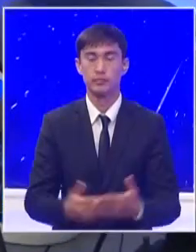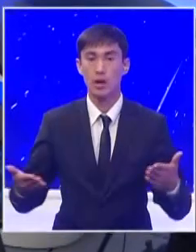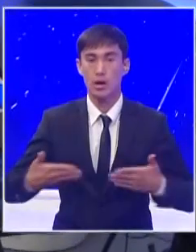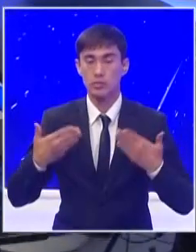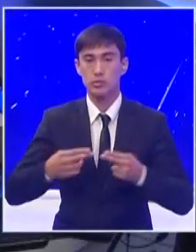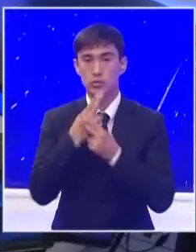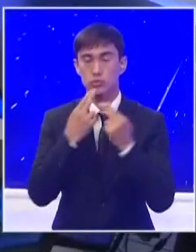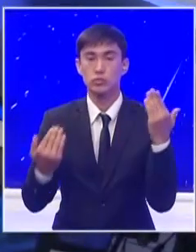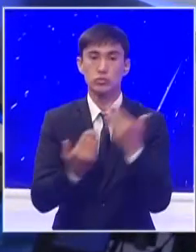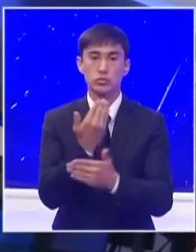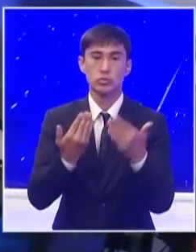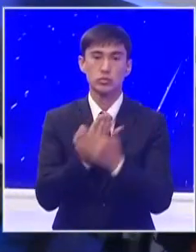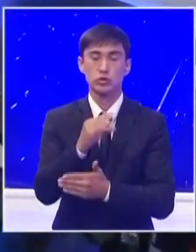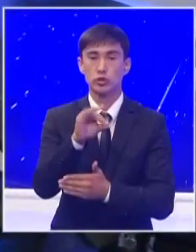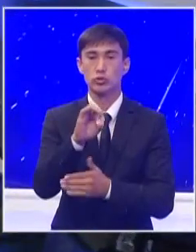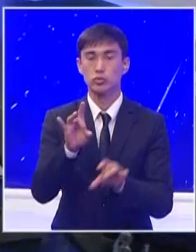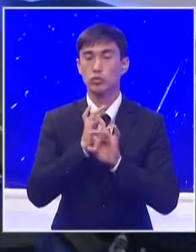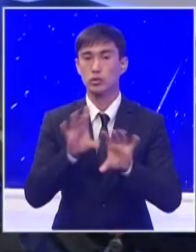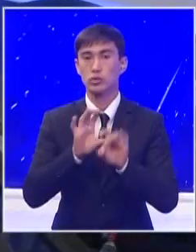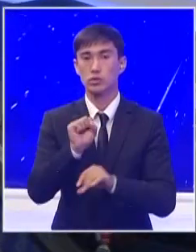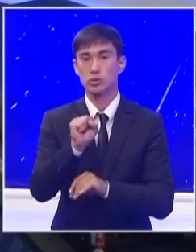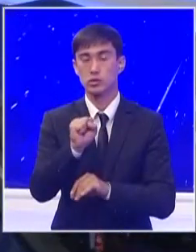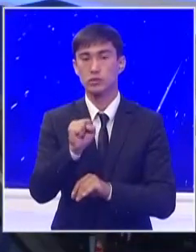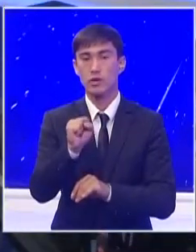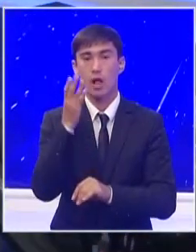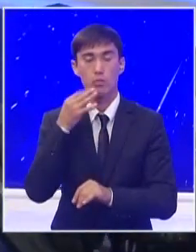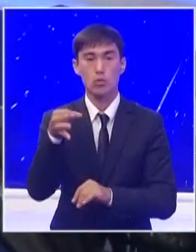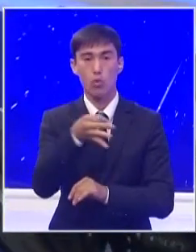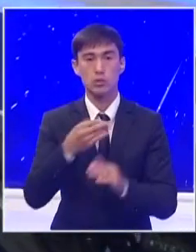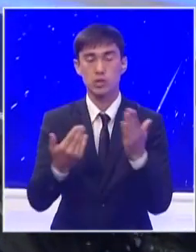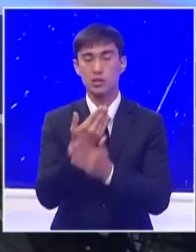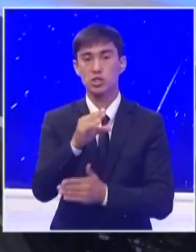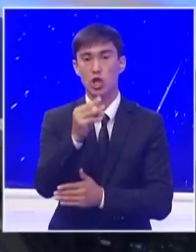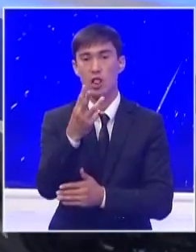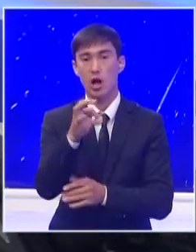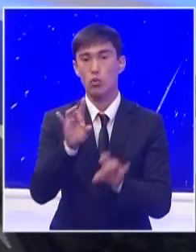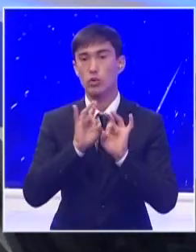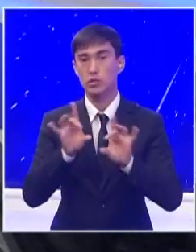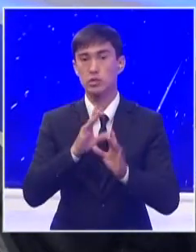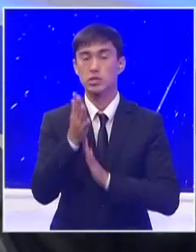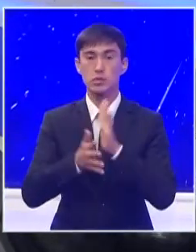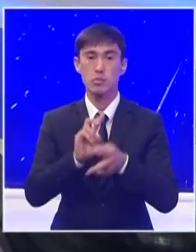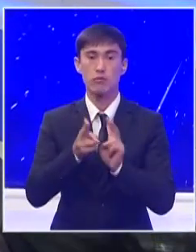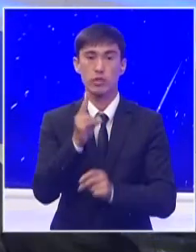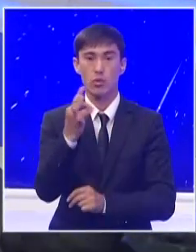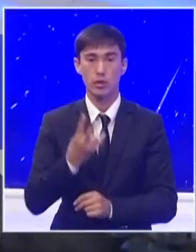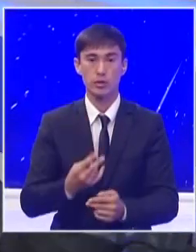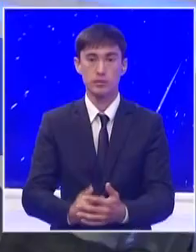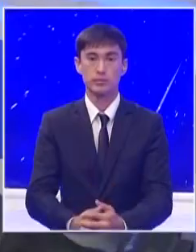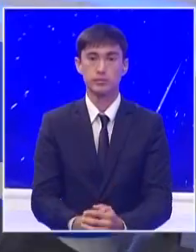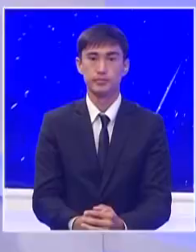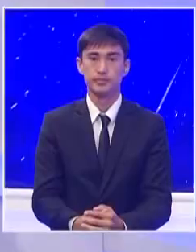Қайырлы кеш, қадірменді көрермен, Жетісу арнасының тікелей эфирінде Алматы облысының жаңалықтары. Студияда мен Шалқар Нұрмұхамбет, сурдодармада Дәурен Қадірбекұлы.